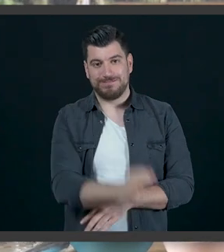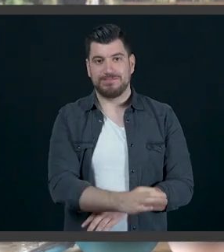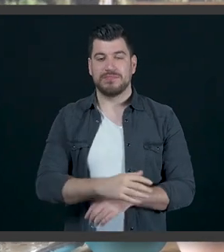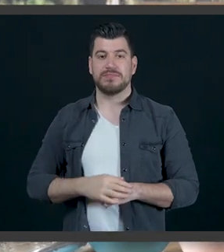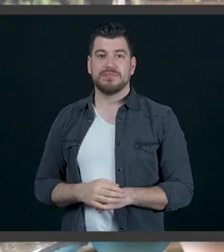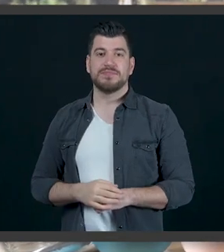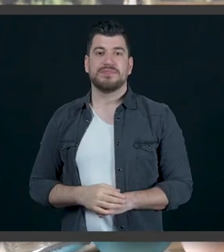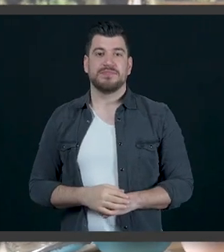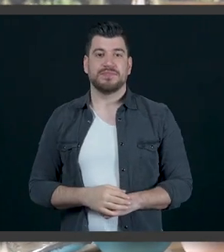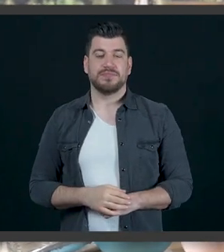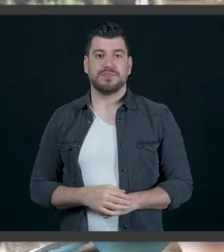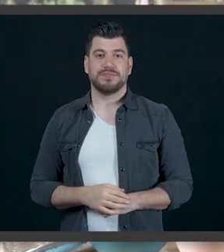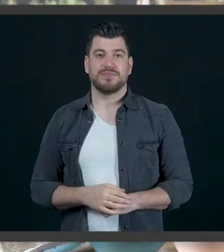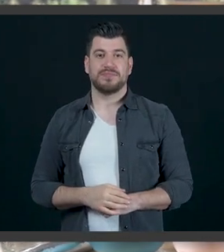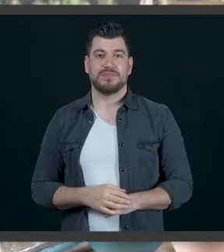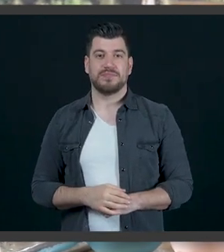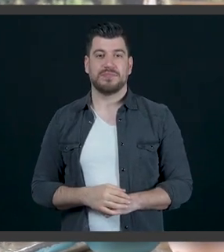περίπτωση. Λοιπόν, τώρα